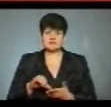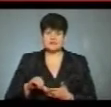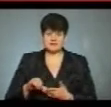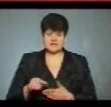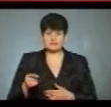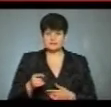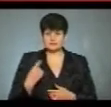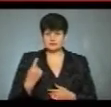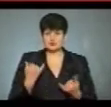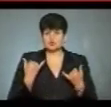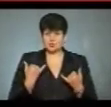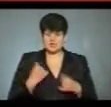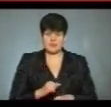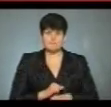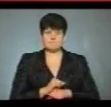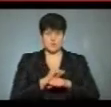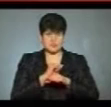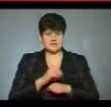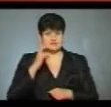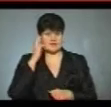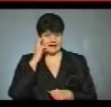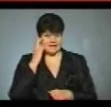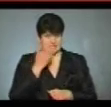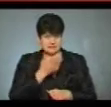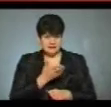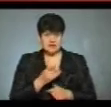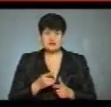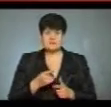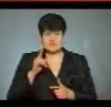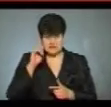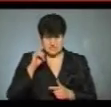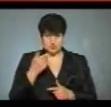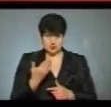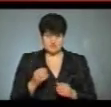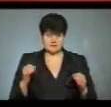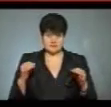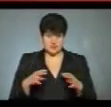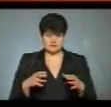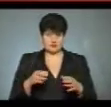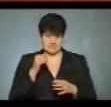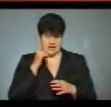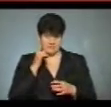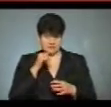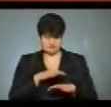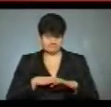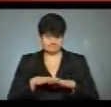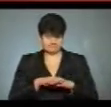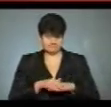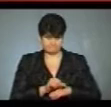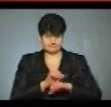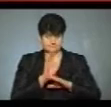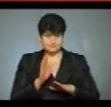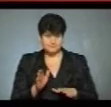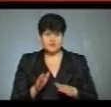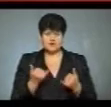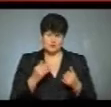Тернопільщини сьогодні на протесті у Києві? Та, власне, знаю, що збираєтеся на більш масовий протест завтра. Так, сьогодні була